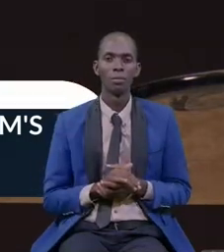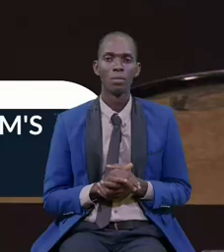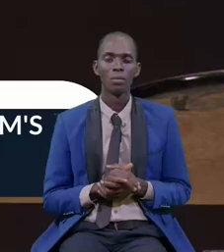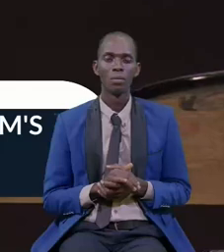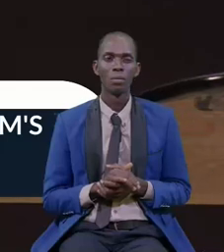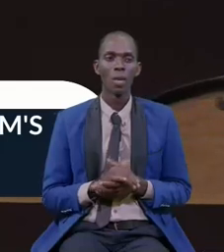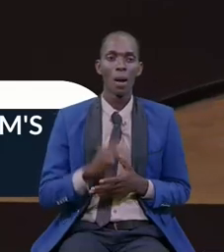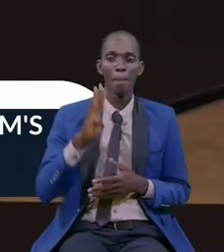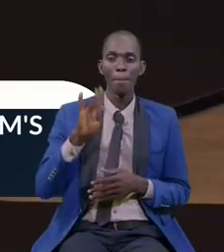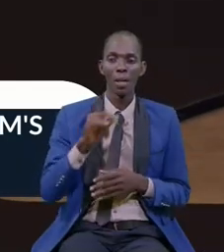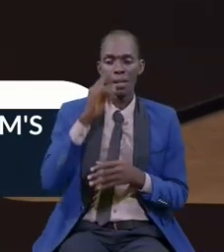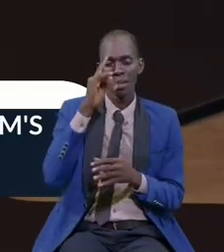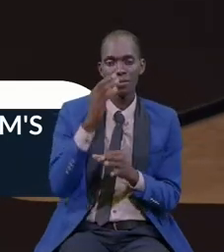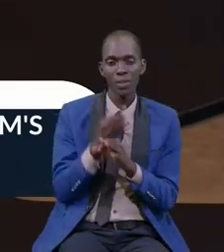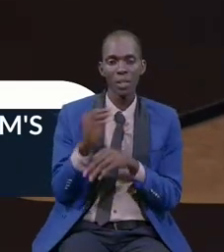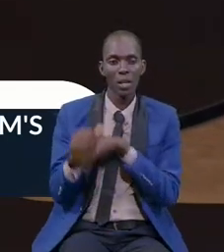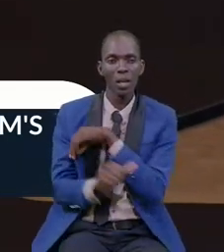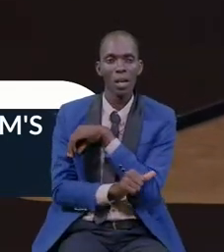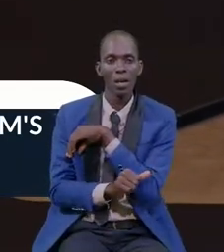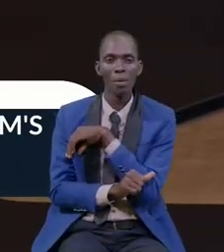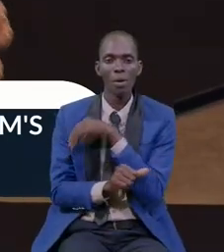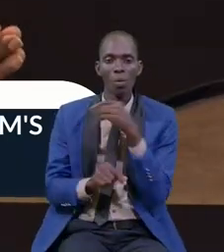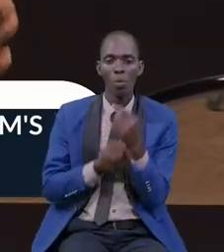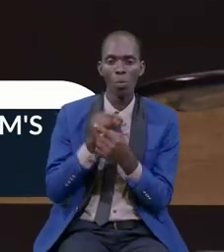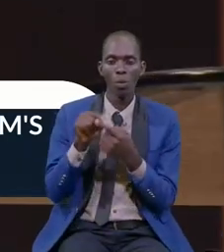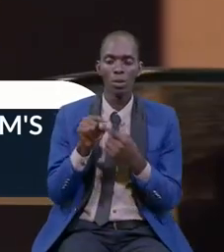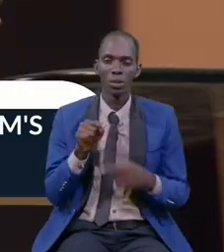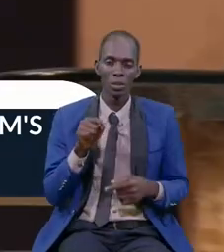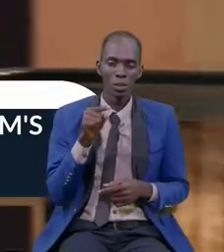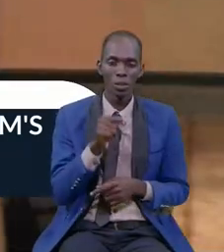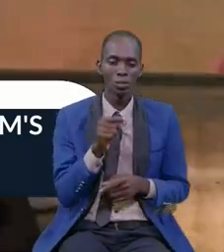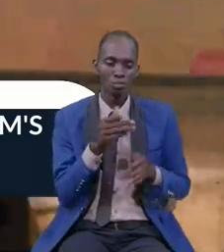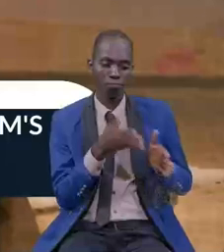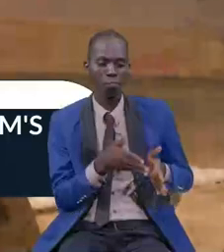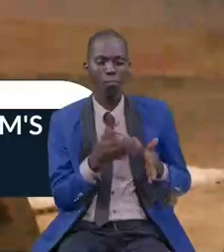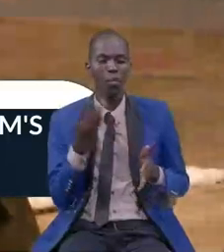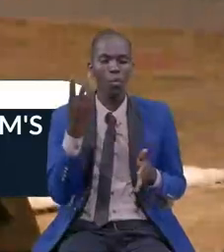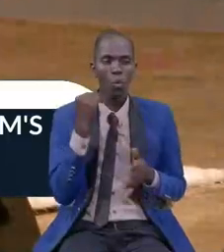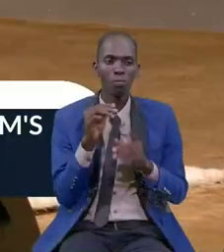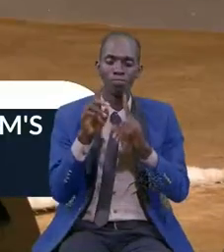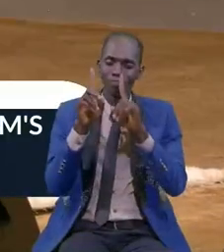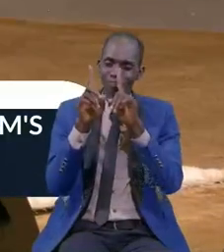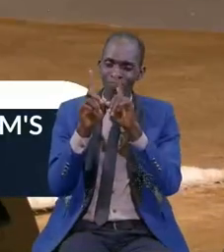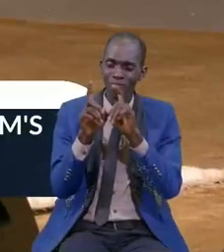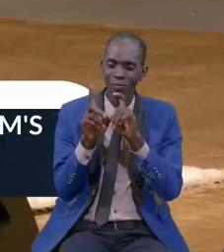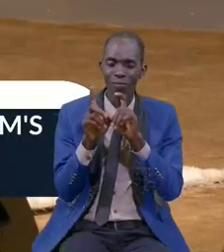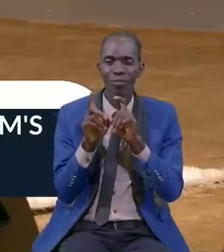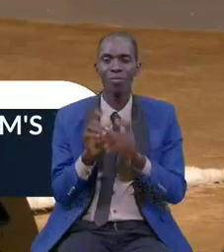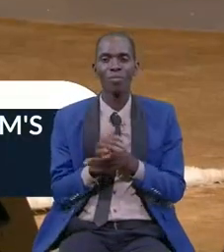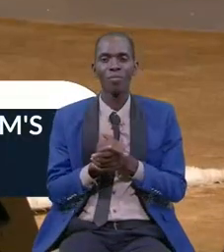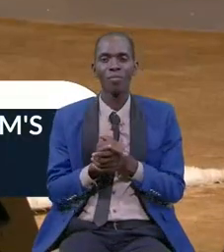foi qu'Abraham lorsqu'il fut mis à l'épreuve